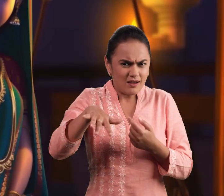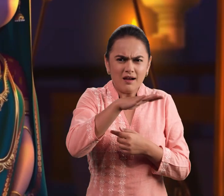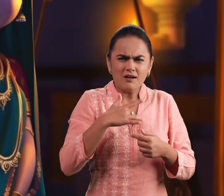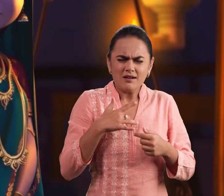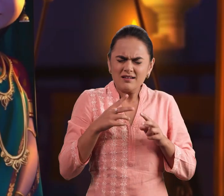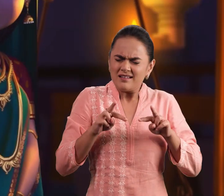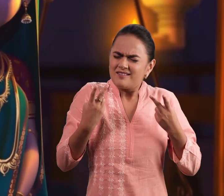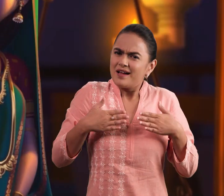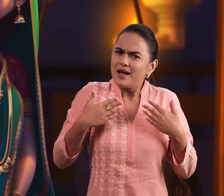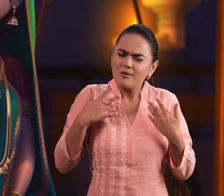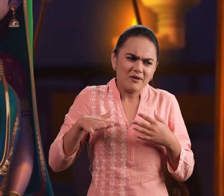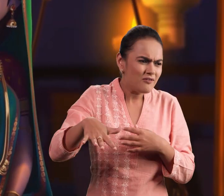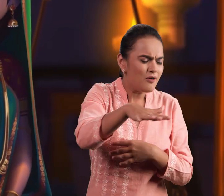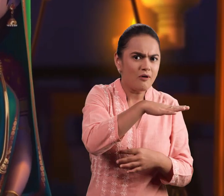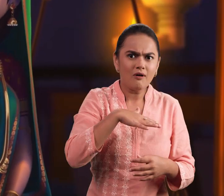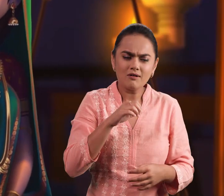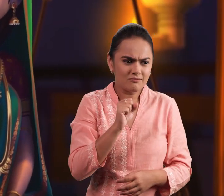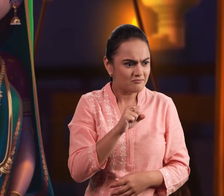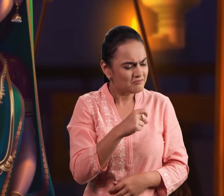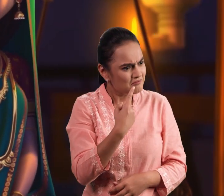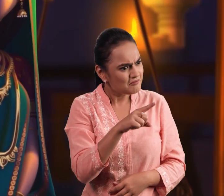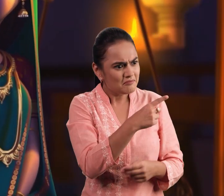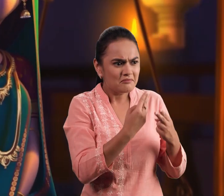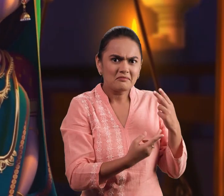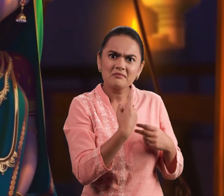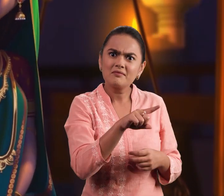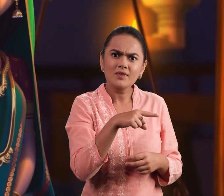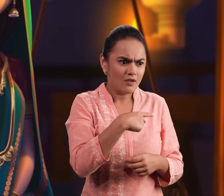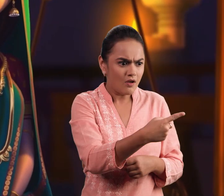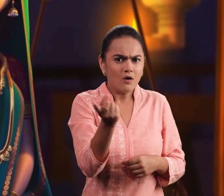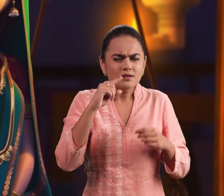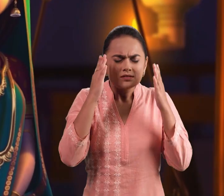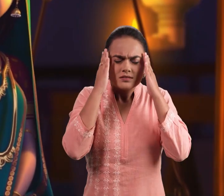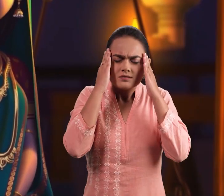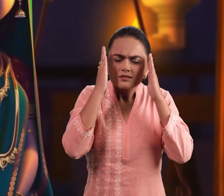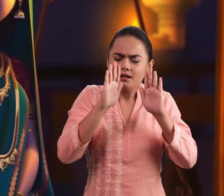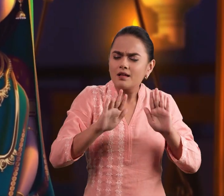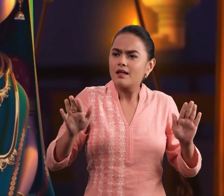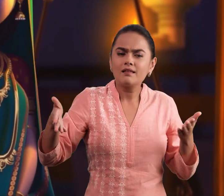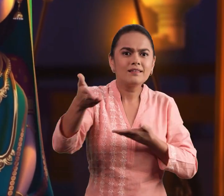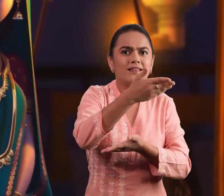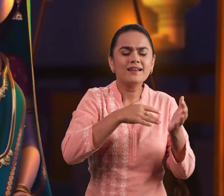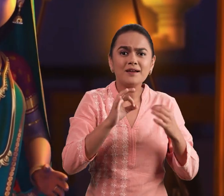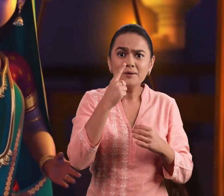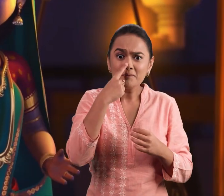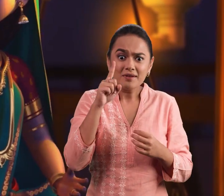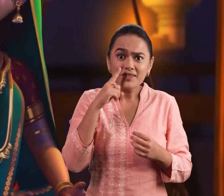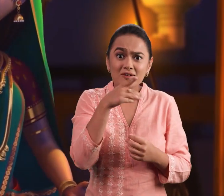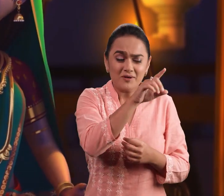अलौकिक सुख सा फैला हुआ है। सत्य वचन स्वामी, सभी ओर शांति छाई हुई है। माता पिता